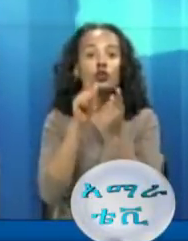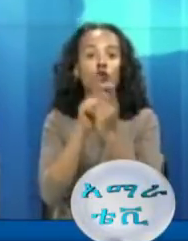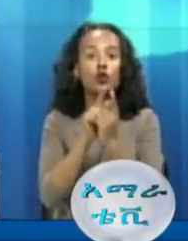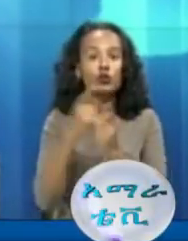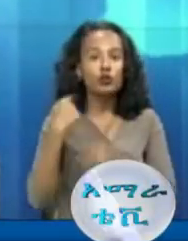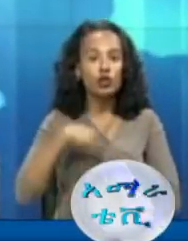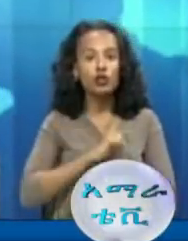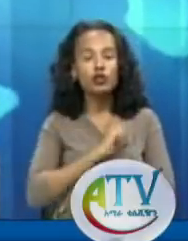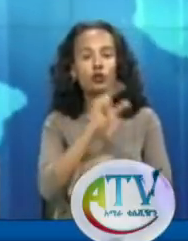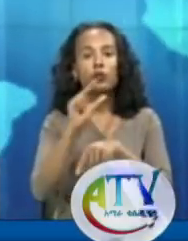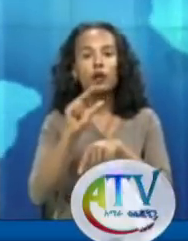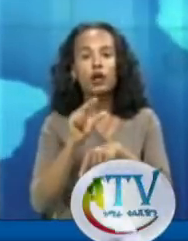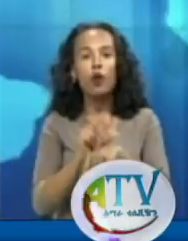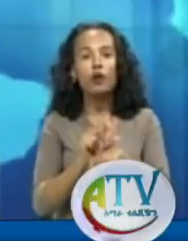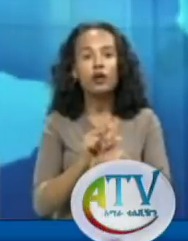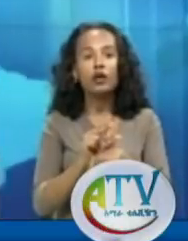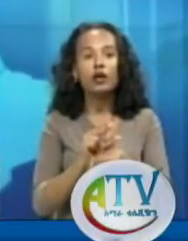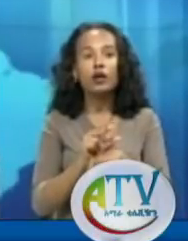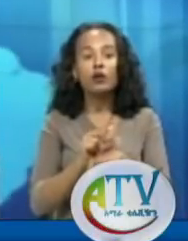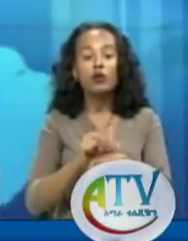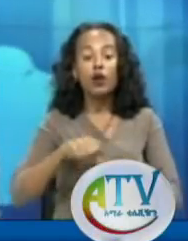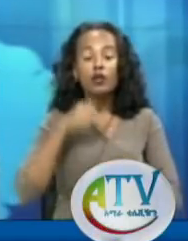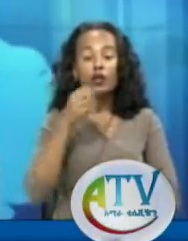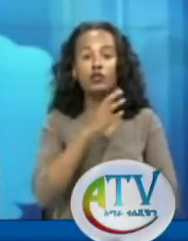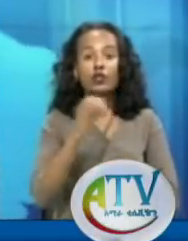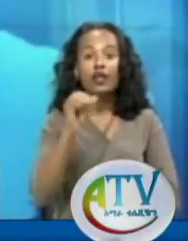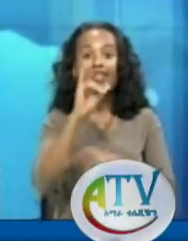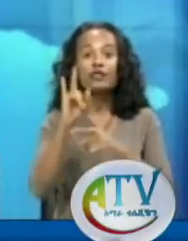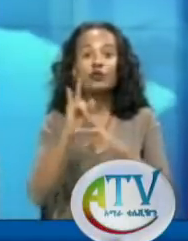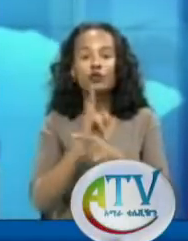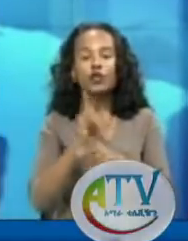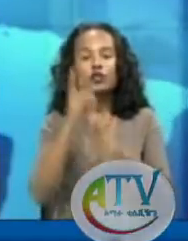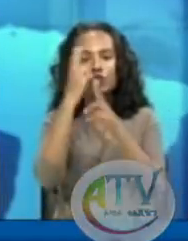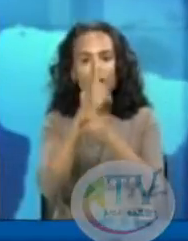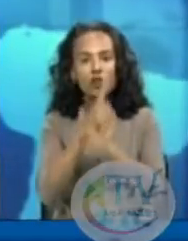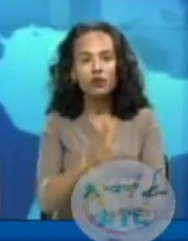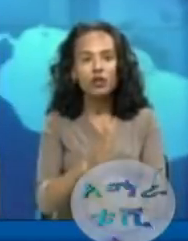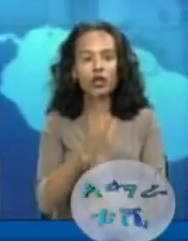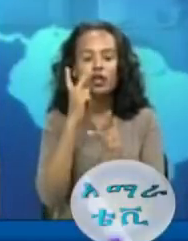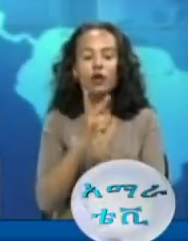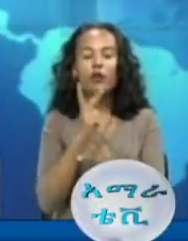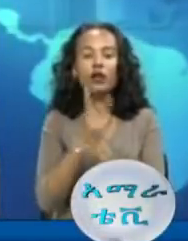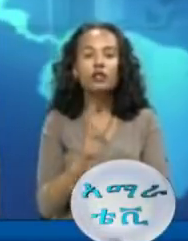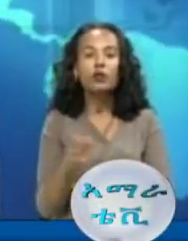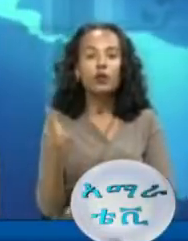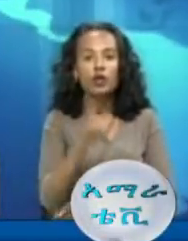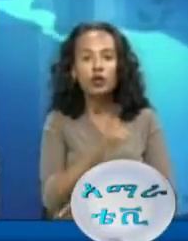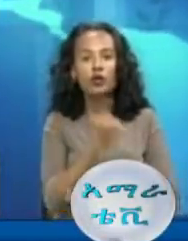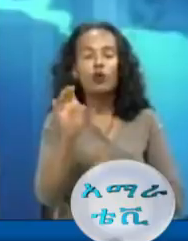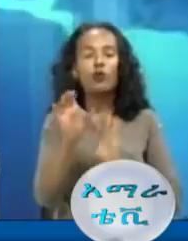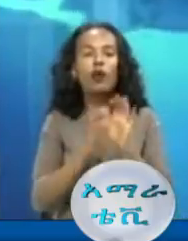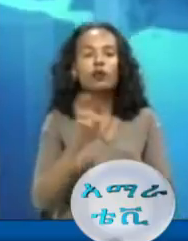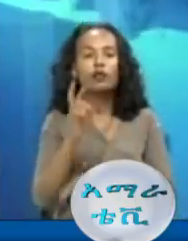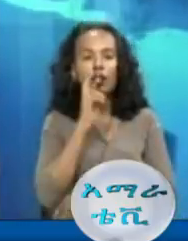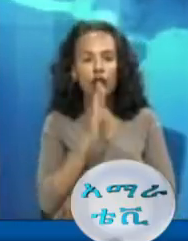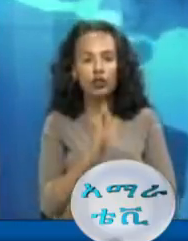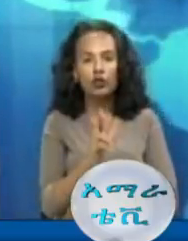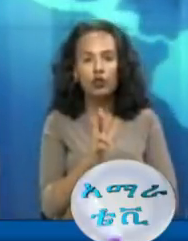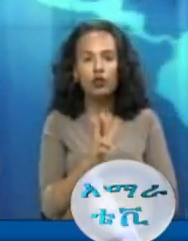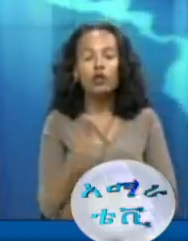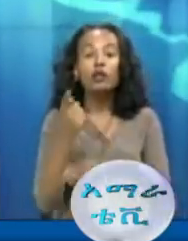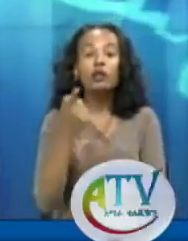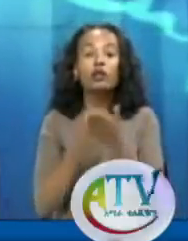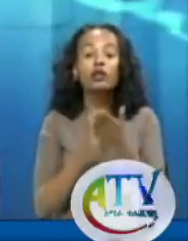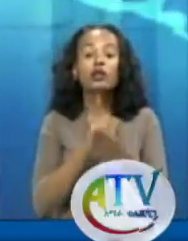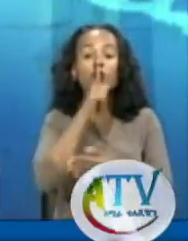ግንኙነቶቻችን ብሔራዊ ክብራችን እና የዜጎቻችን ክብር የሚያስጠብቅ እንዲሆን ማድረግ ናቸው። ይህን